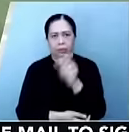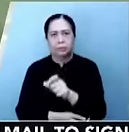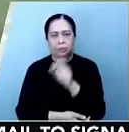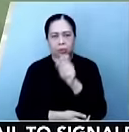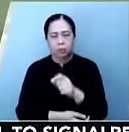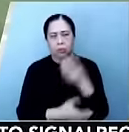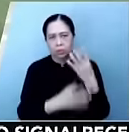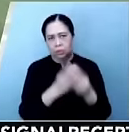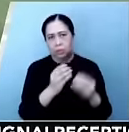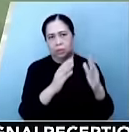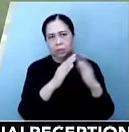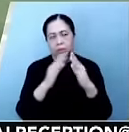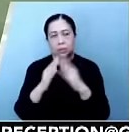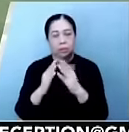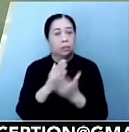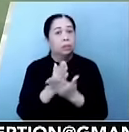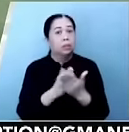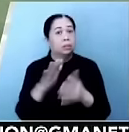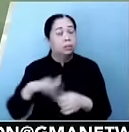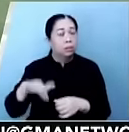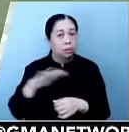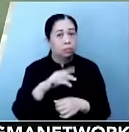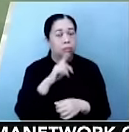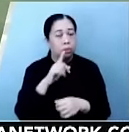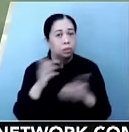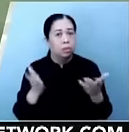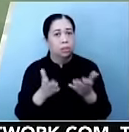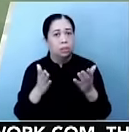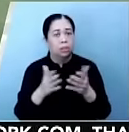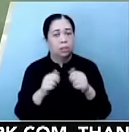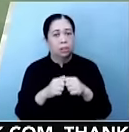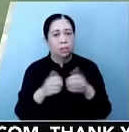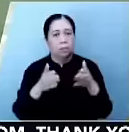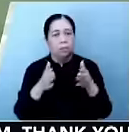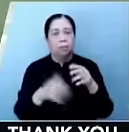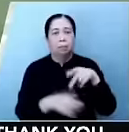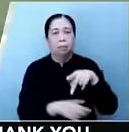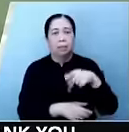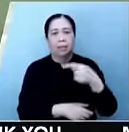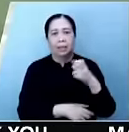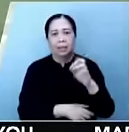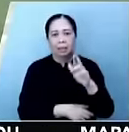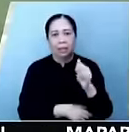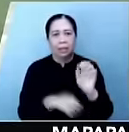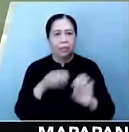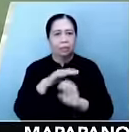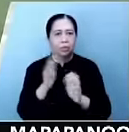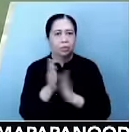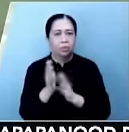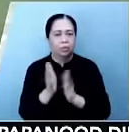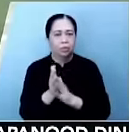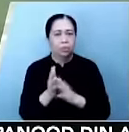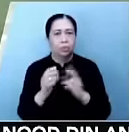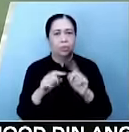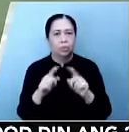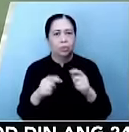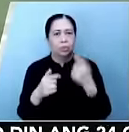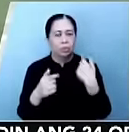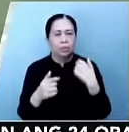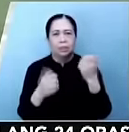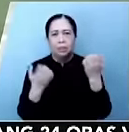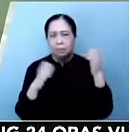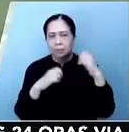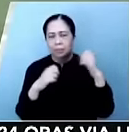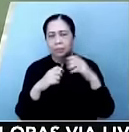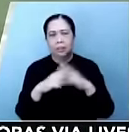tirahan. Ano? At ilan nga sa kanila actually, VKN, nandito na sa Pigibar Elementary School. Yun nga lang, wala pa sila dito sa ating likuran kung saan inaasahang ilalatag